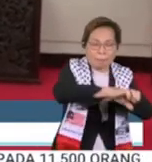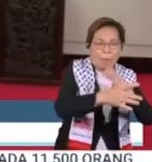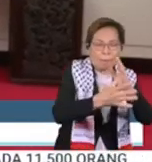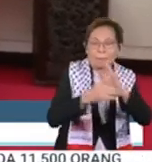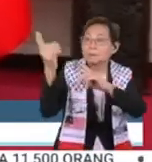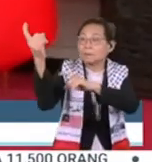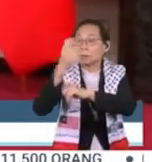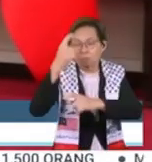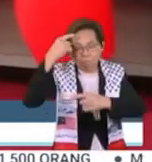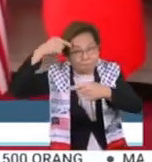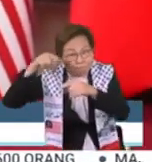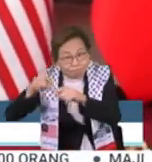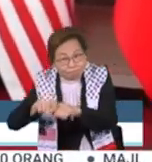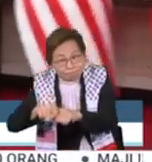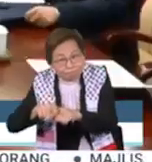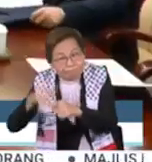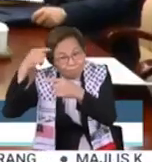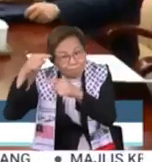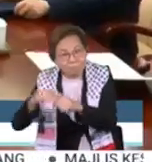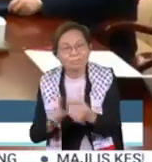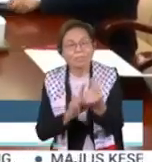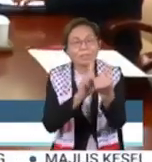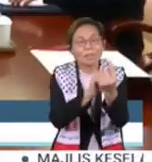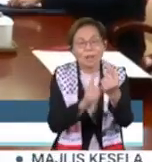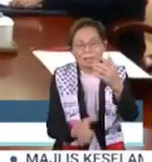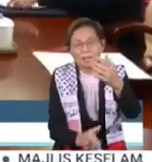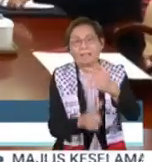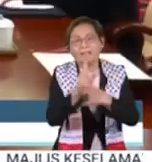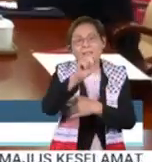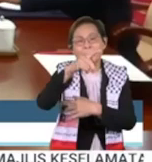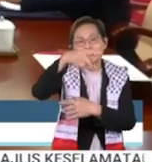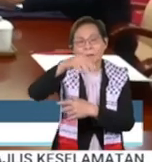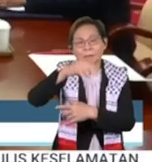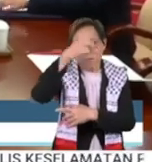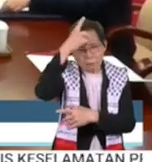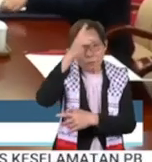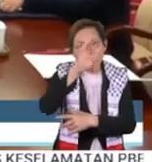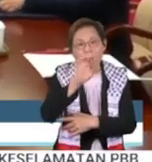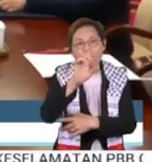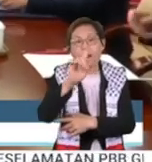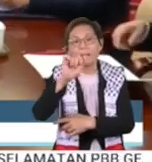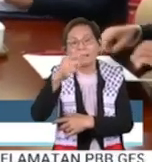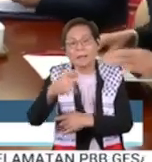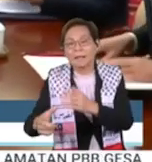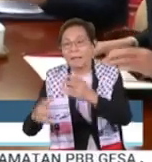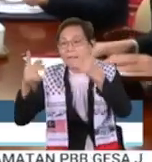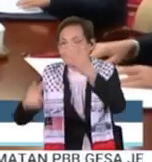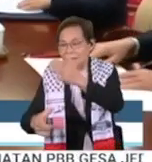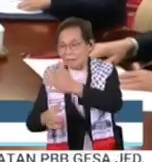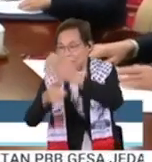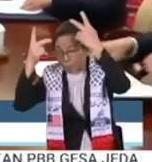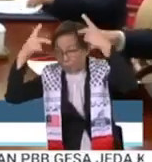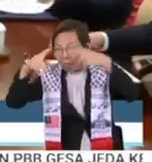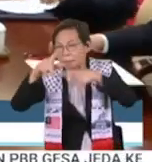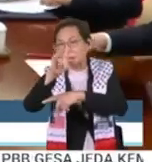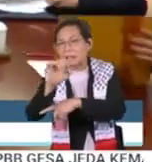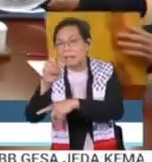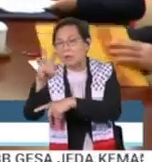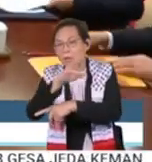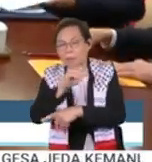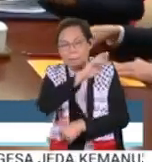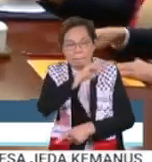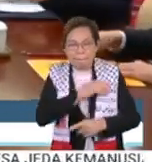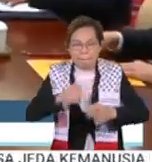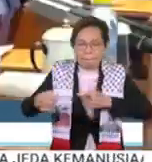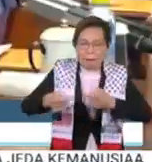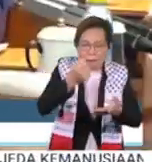sawit. Persetujuan itu dicapai dalam pertemuan antara Timbalan Perdana Menteri Datuk Seri Fadilah Yusof dengan Naib Premier Liu Guozhong serta Menteri